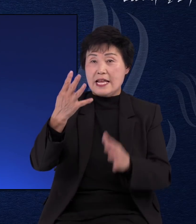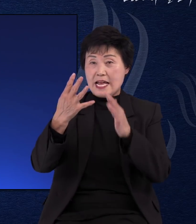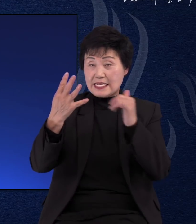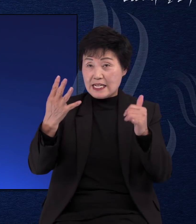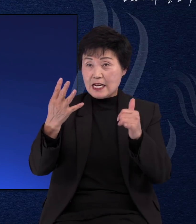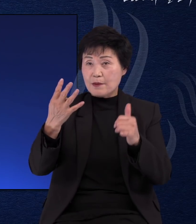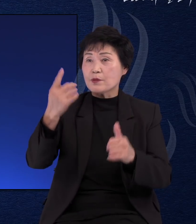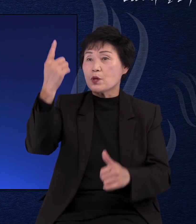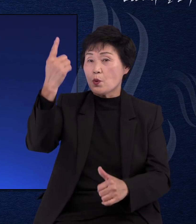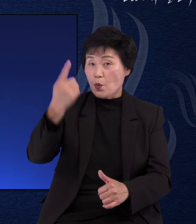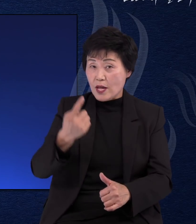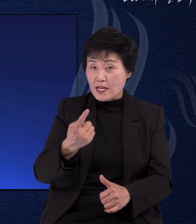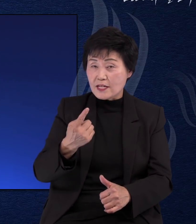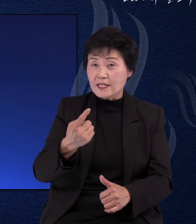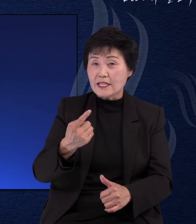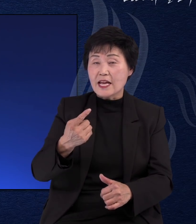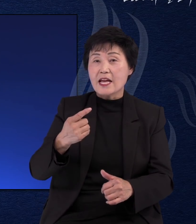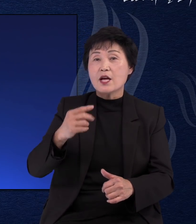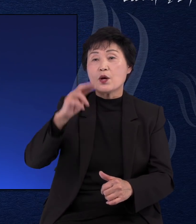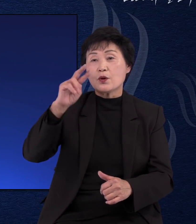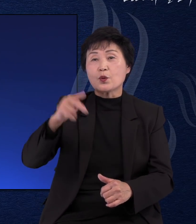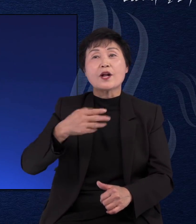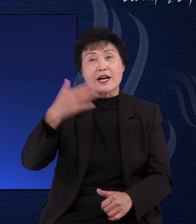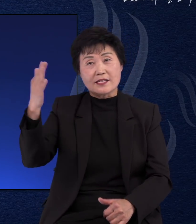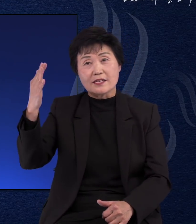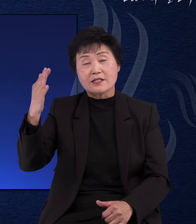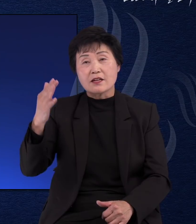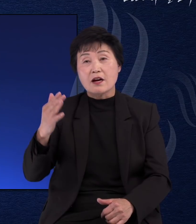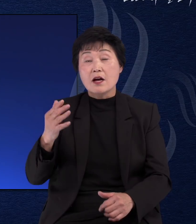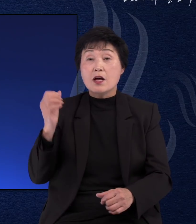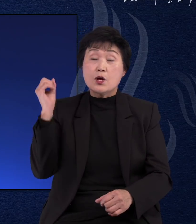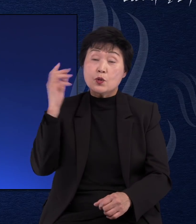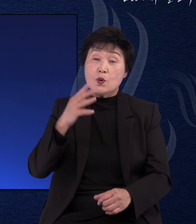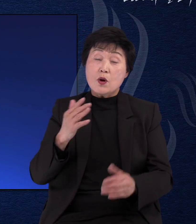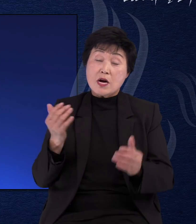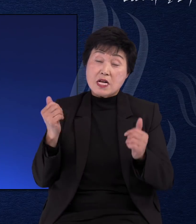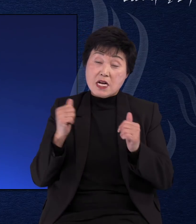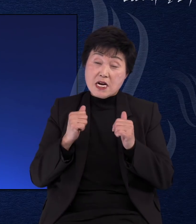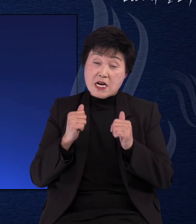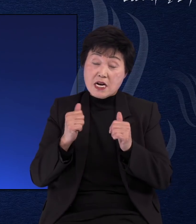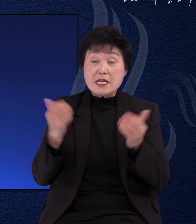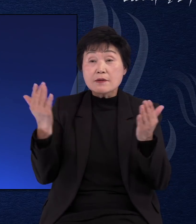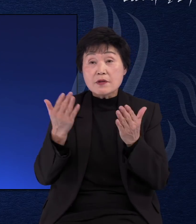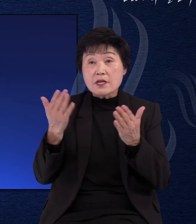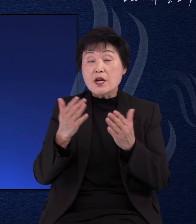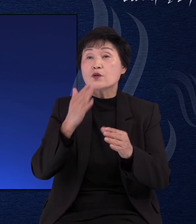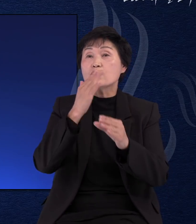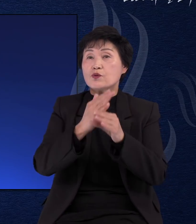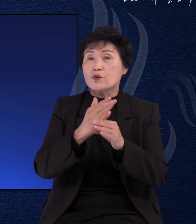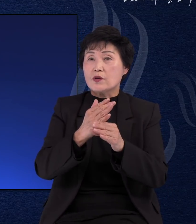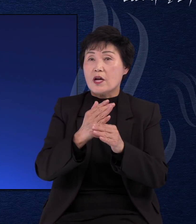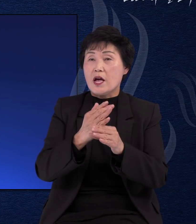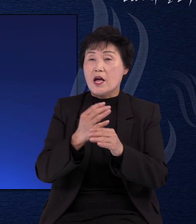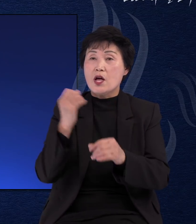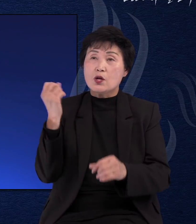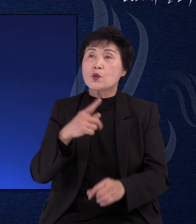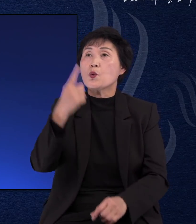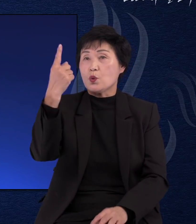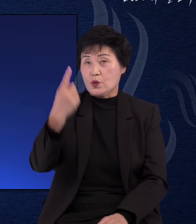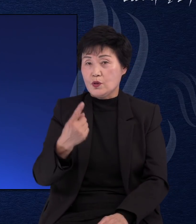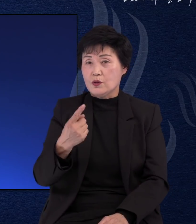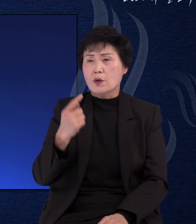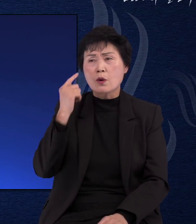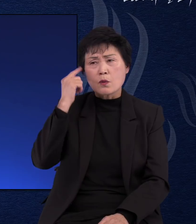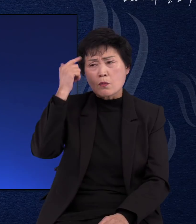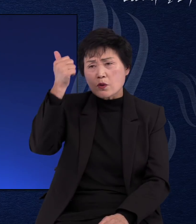가셨어요. 그리고는 사역을 열심히 하고 있는데 한 몇 개월 후에 또 오셨습니다. 목사님, 우리 교회 담임 목사님으로